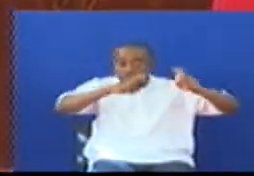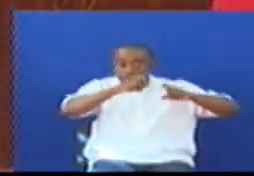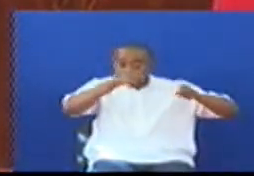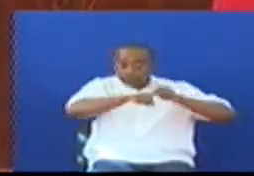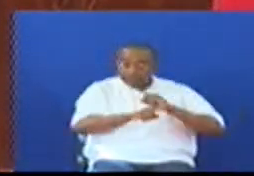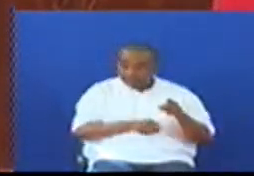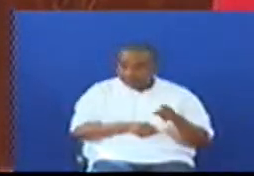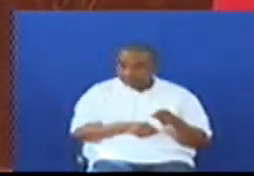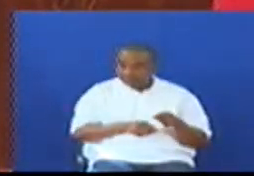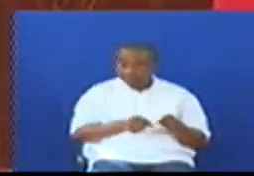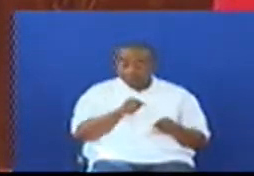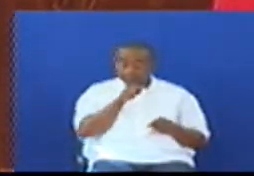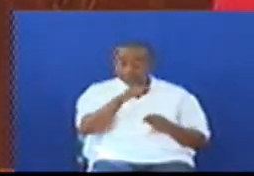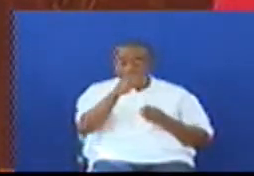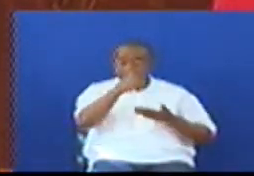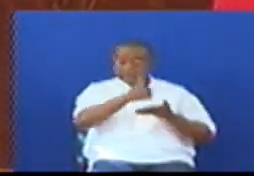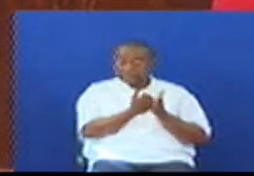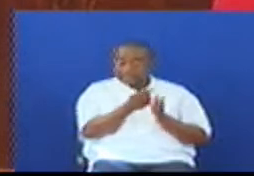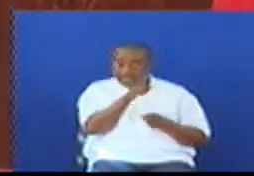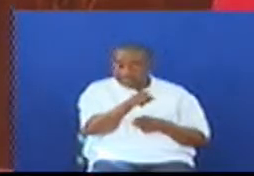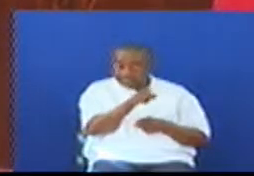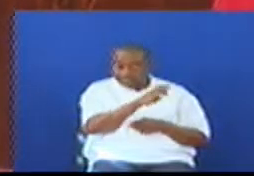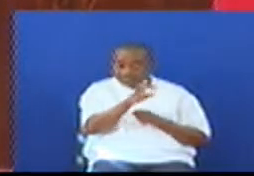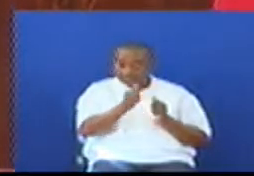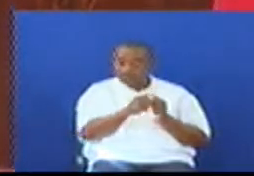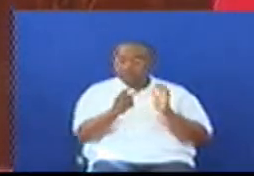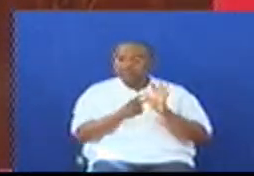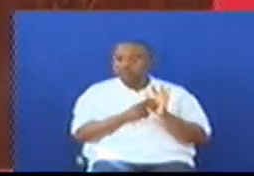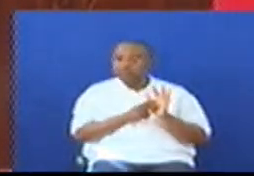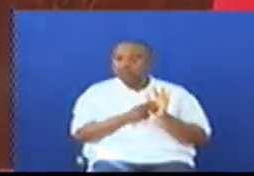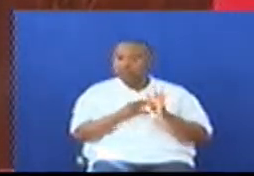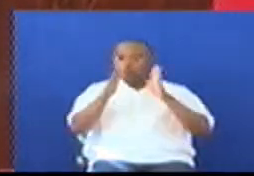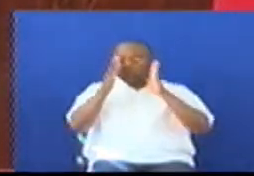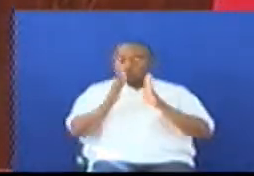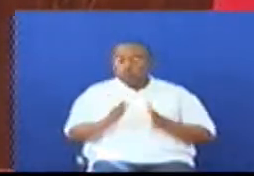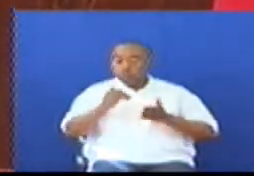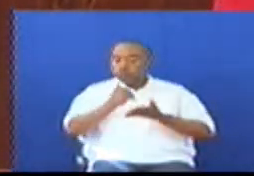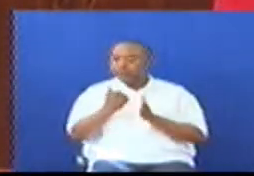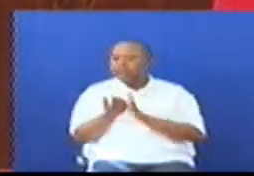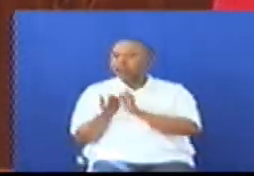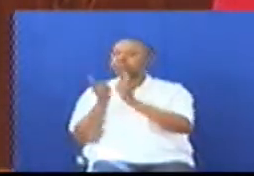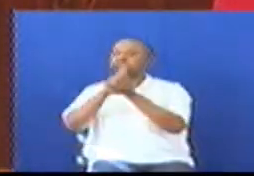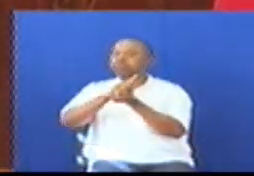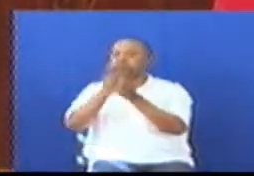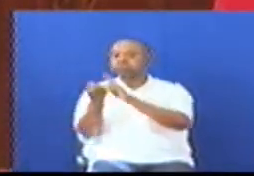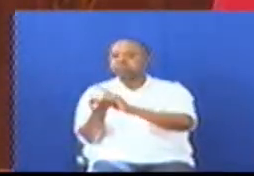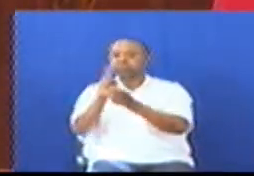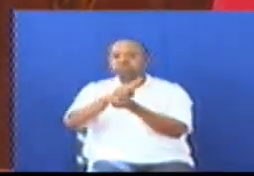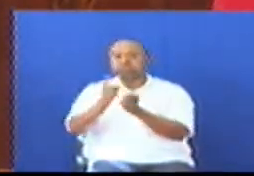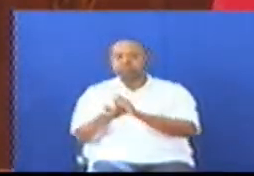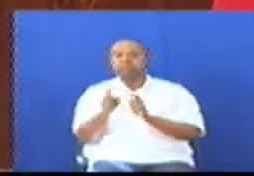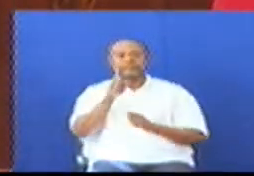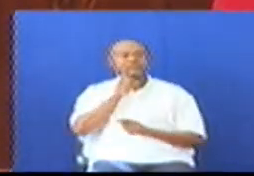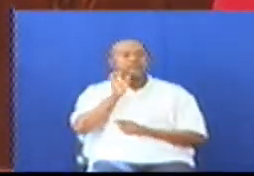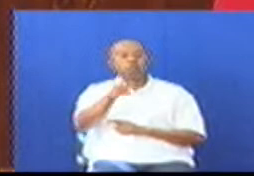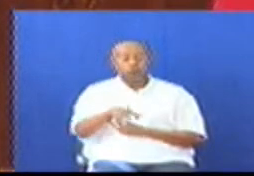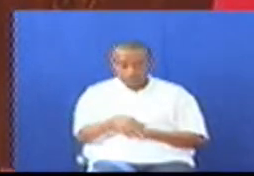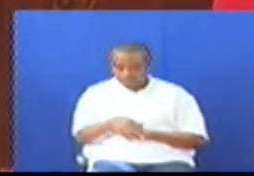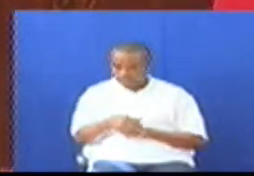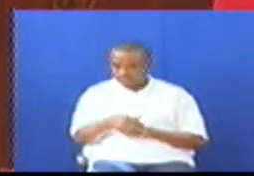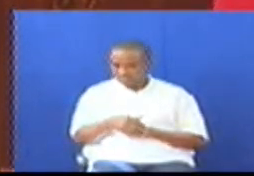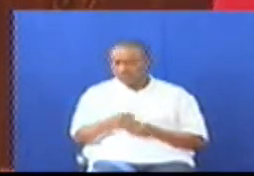mwaka 2017 pia imekuwa na wakuu wa idara wapya kila mwaka. Nitatoa